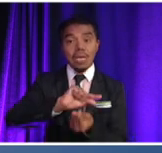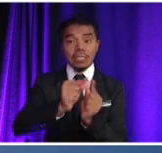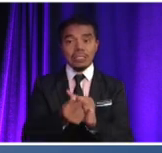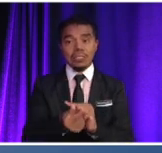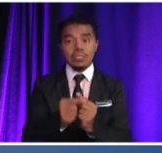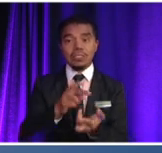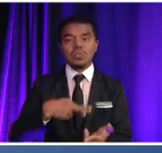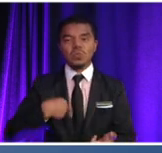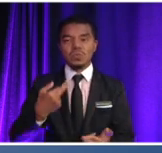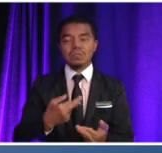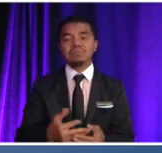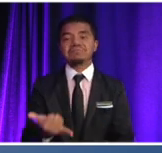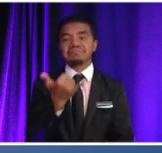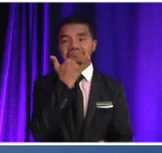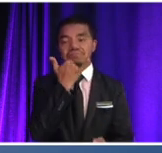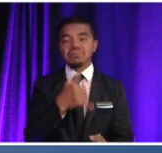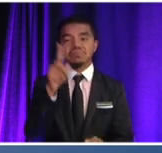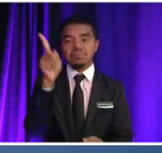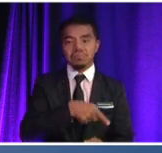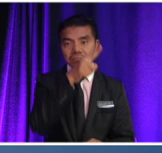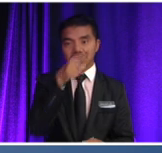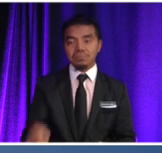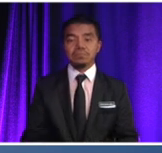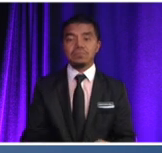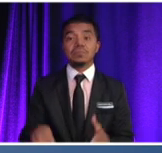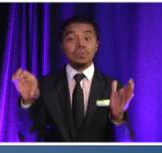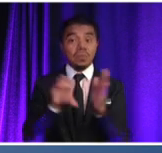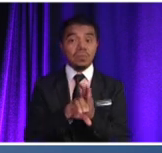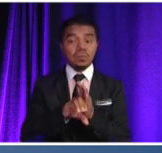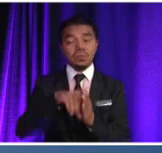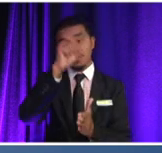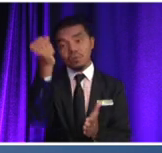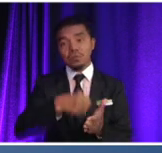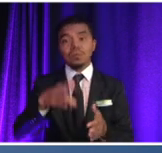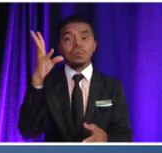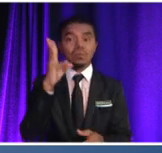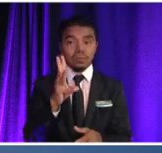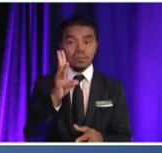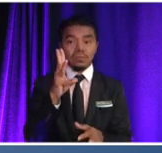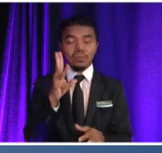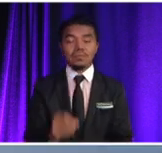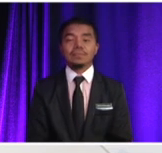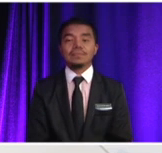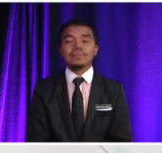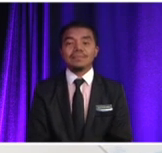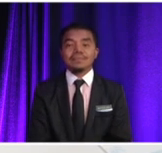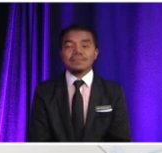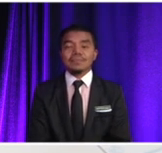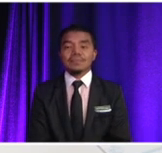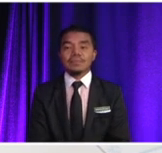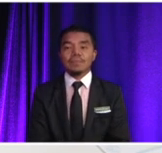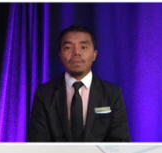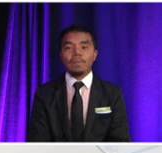seterusnya ialah seolah contoh ke-6 siapa anak menjawab siapa mengenal pasti